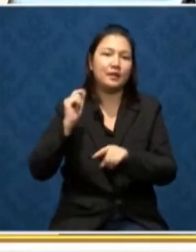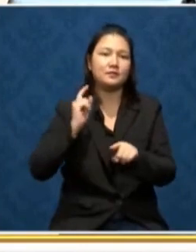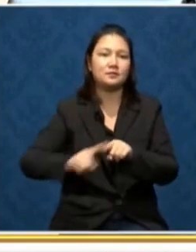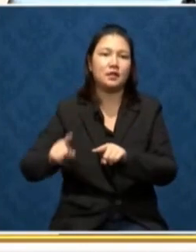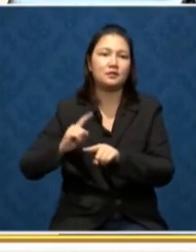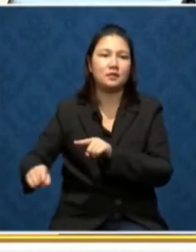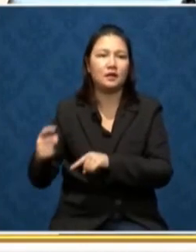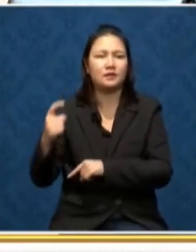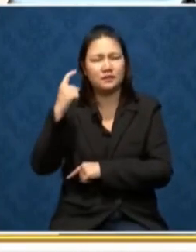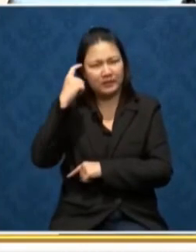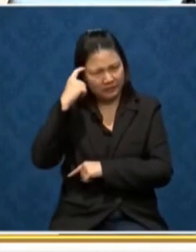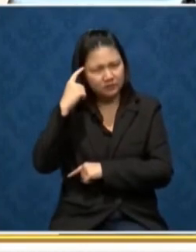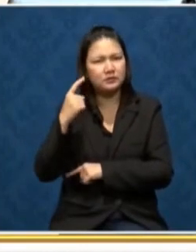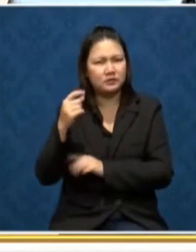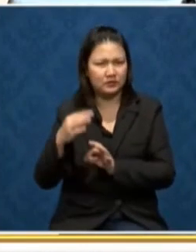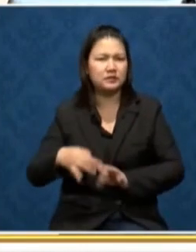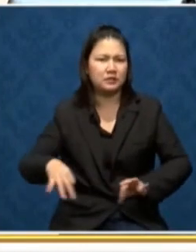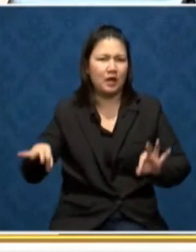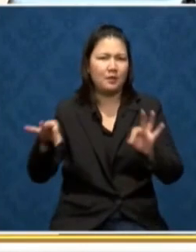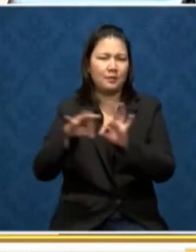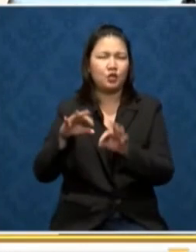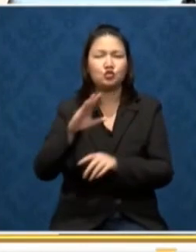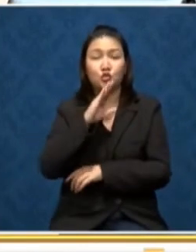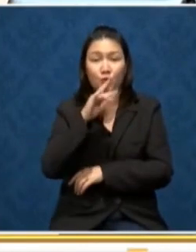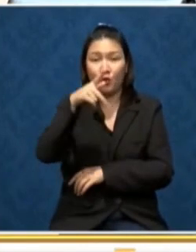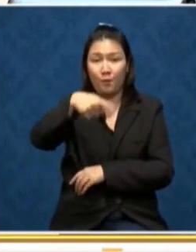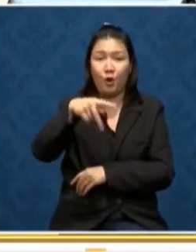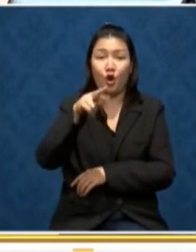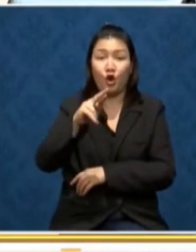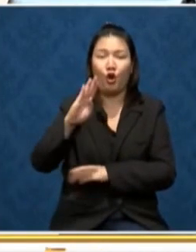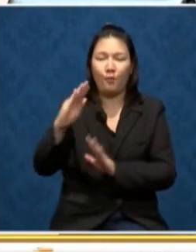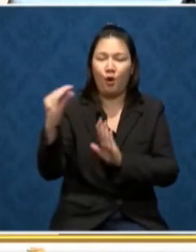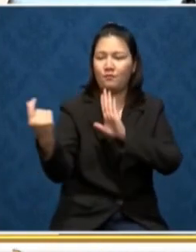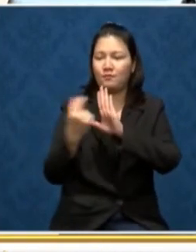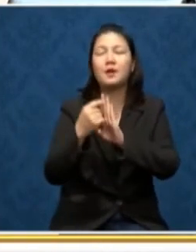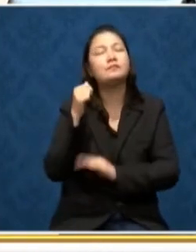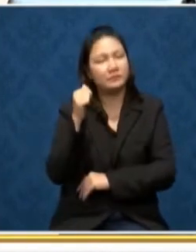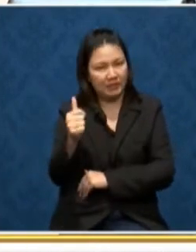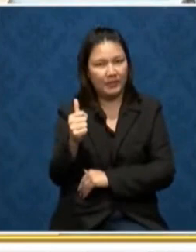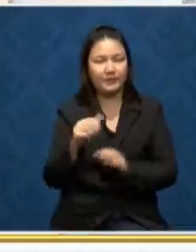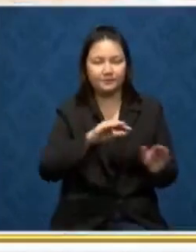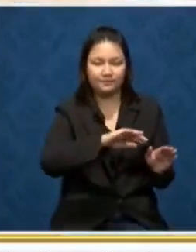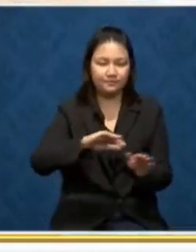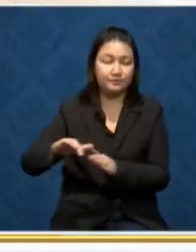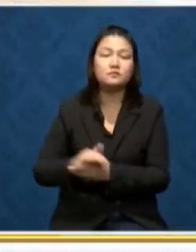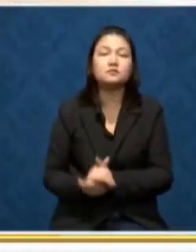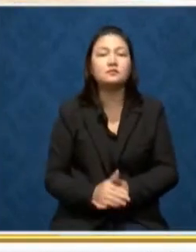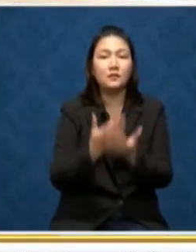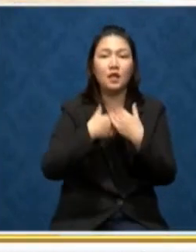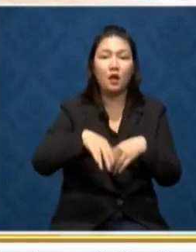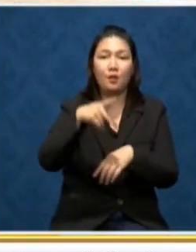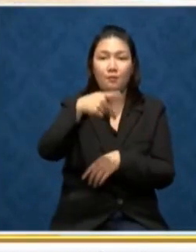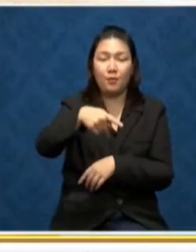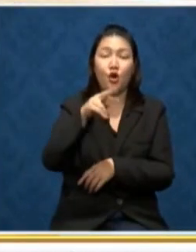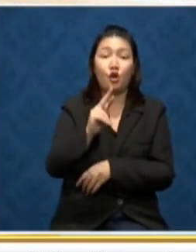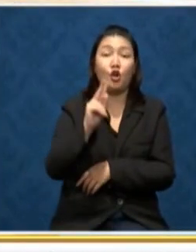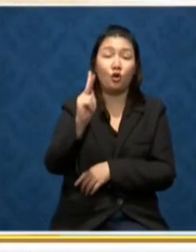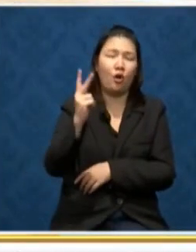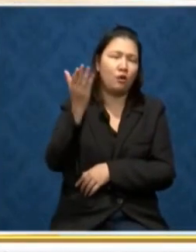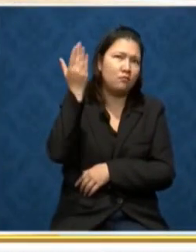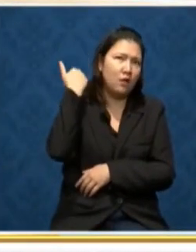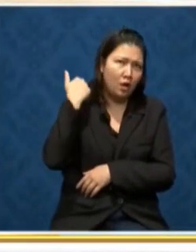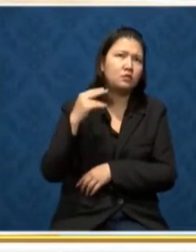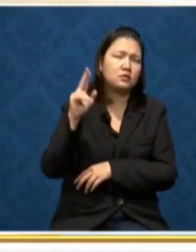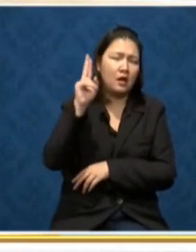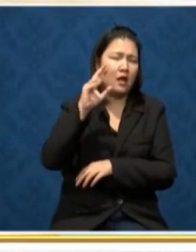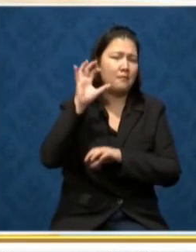์ผมเหนวาเรื่องทสำคญเช่นนี้หากเป็พระบอรจะเหะที่สุดครับสองพระกอรนี้บางครับใช้ไปแล้วนะครับั้แต่ช